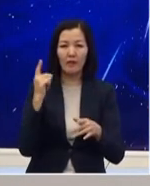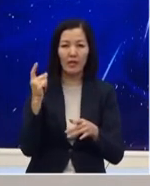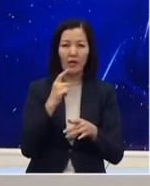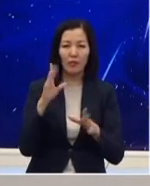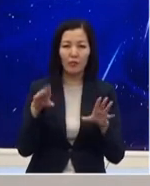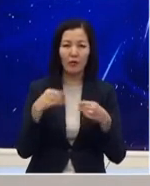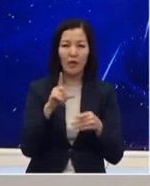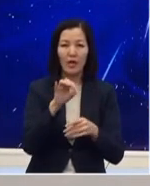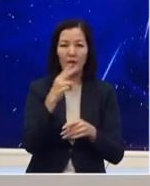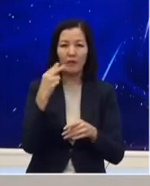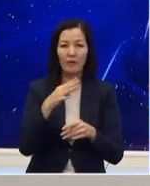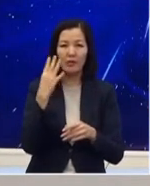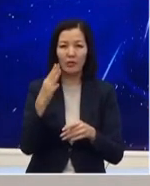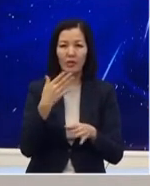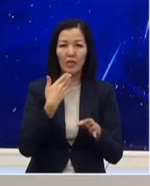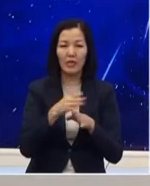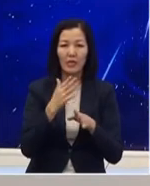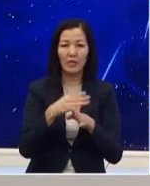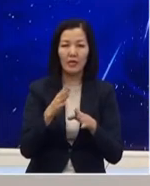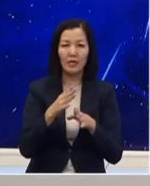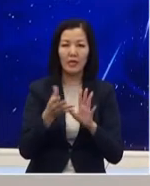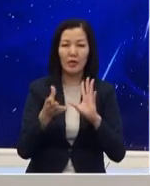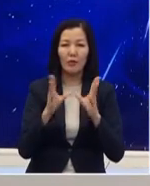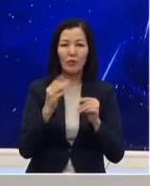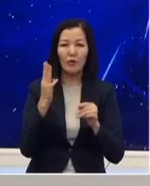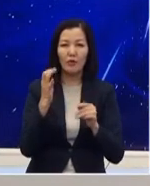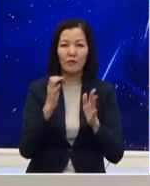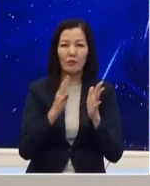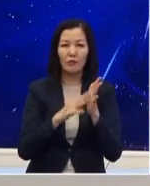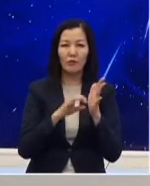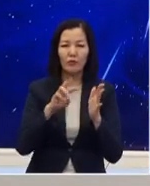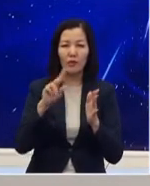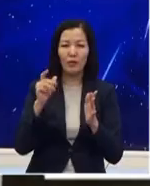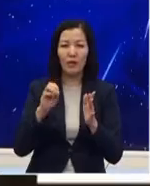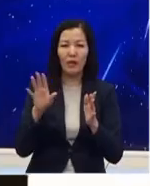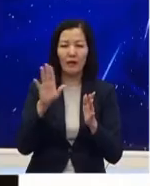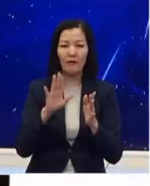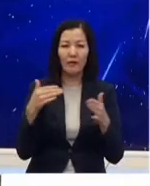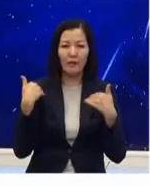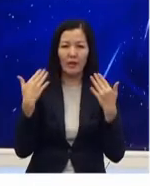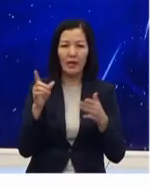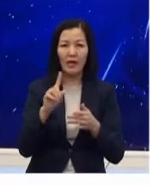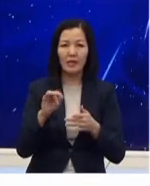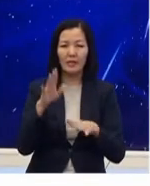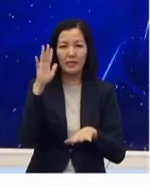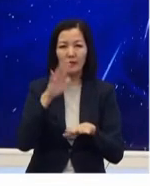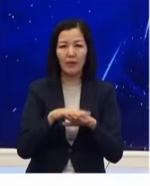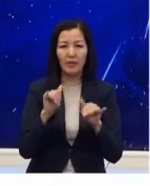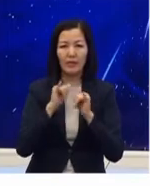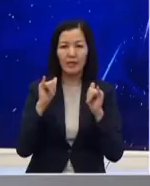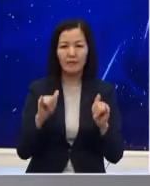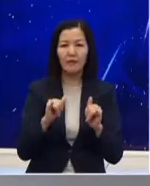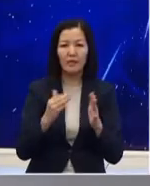передает Хабар-24. Кредит в размере более 908 миллионов евро предоставит Азиатский банк